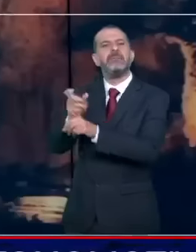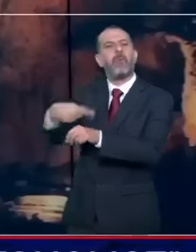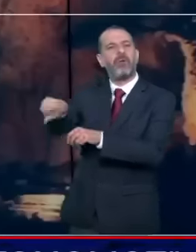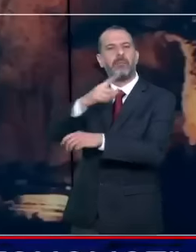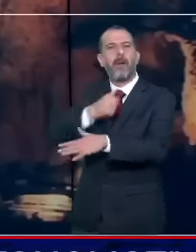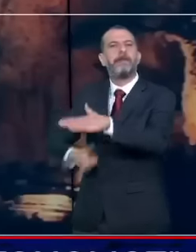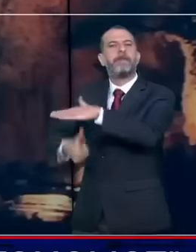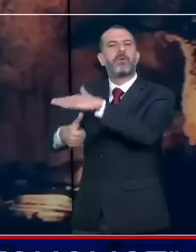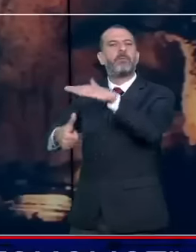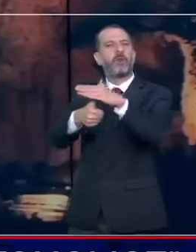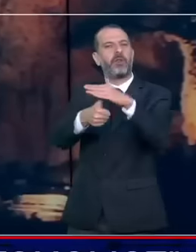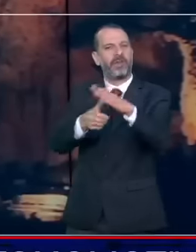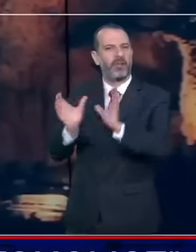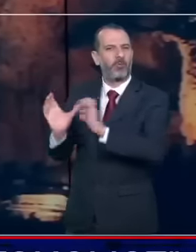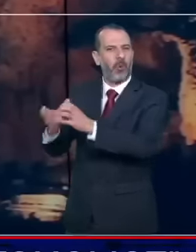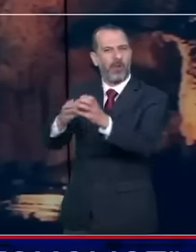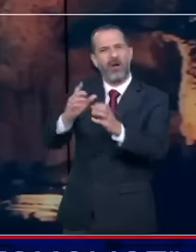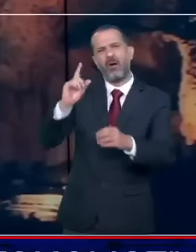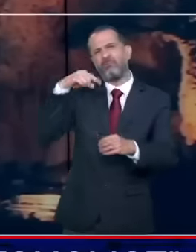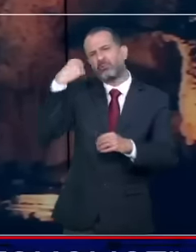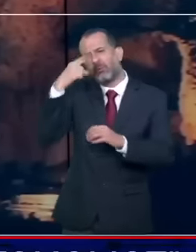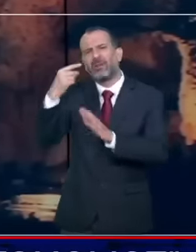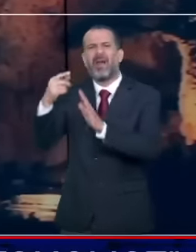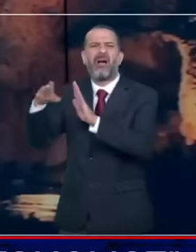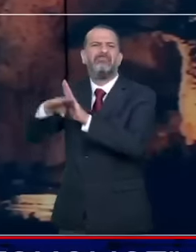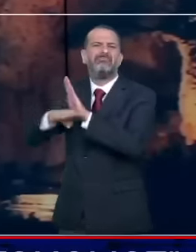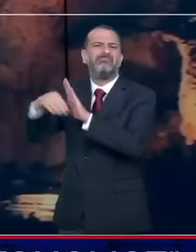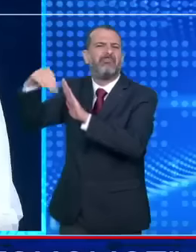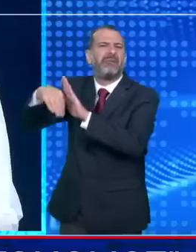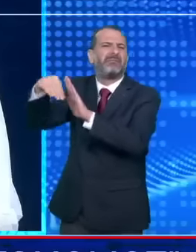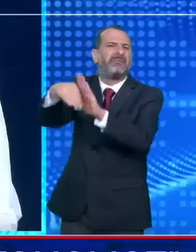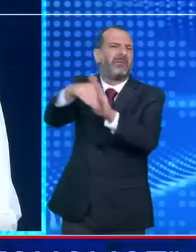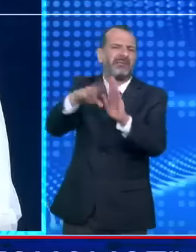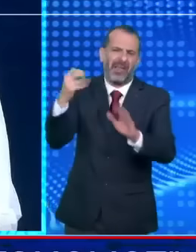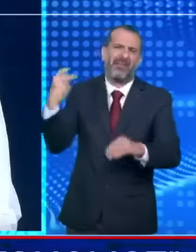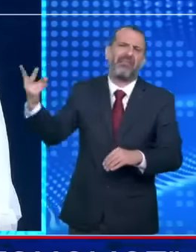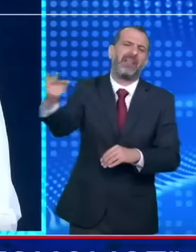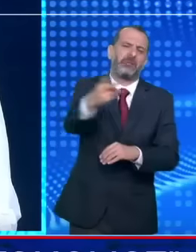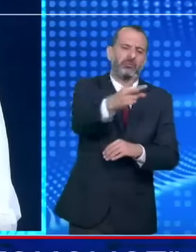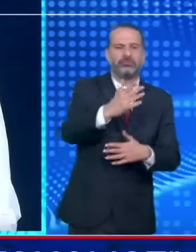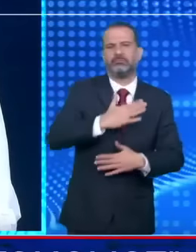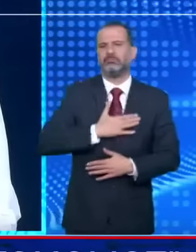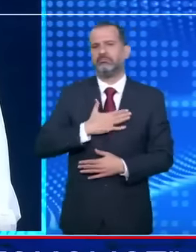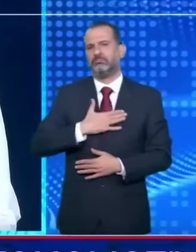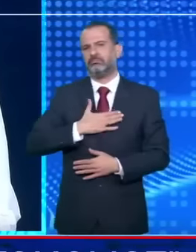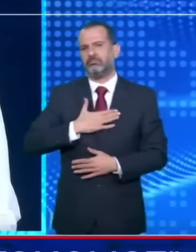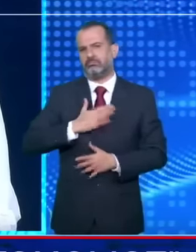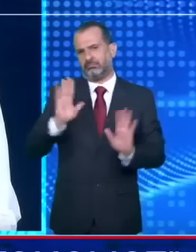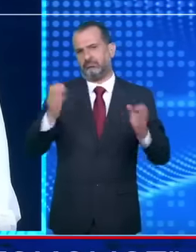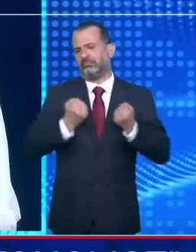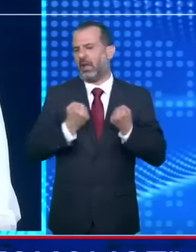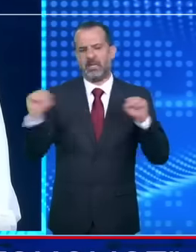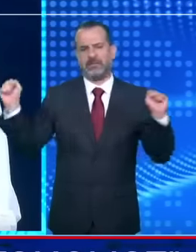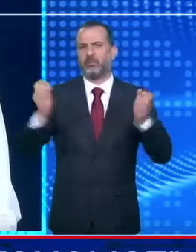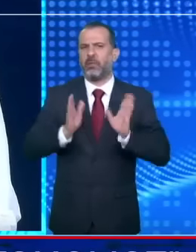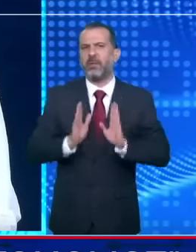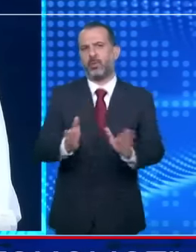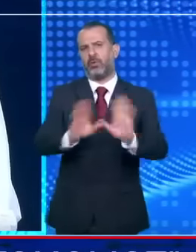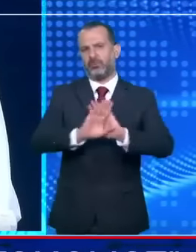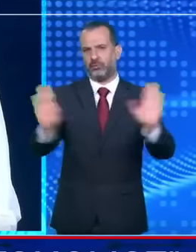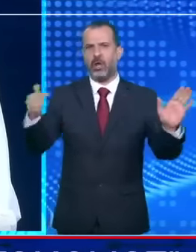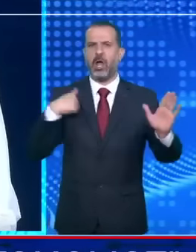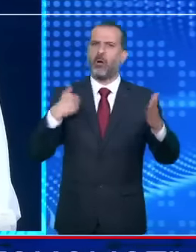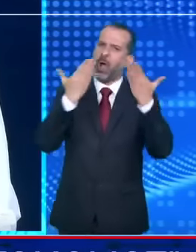αρχηγών τι προσωπικές ατζέντες έχει ο καθένας και καθεμία από εκείνους. Ο ΣΥΡΙΖΑ θα προχωρήσει αυτόνομος. Το προσκλητήριο